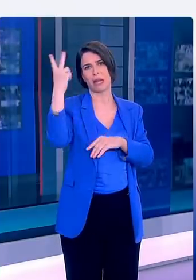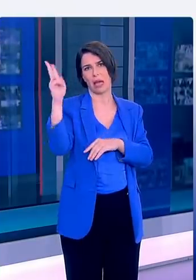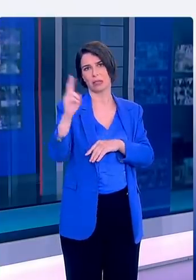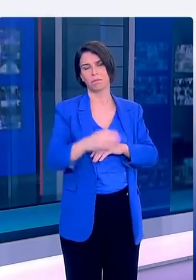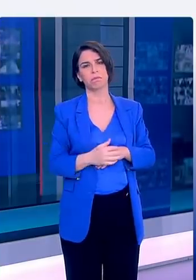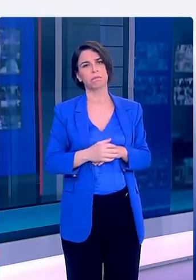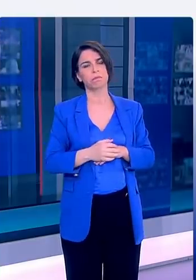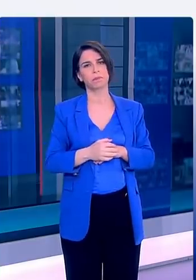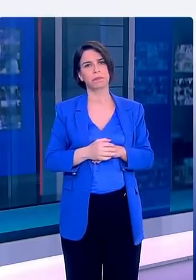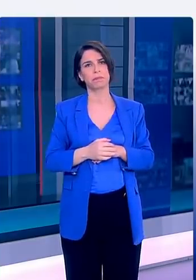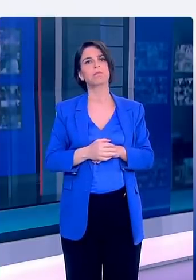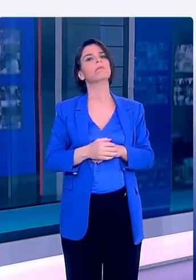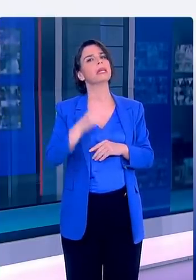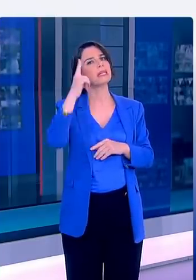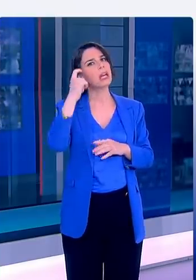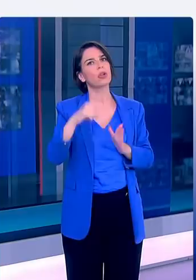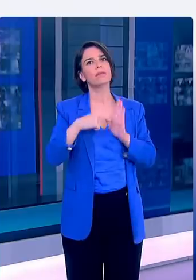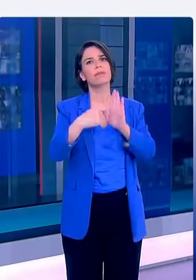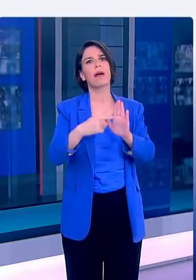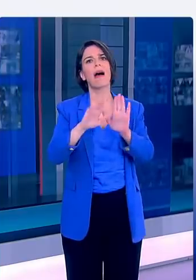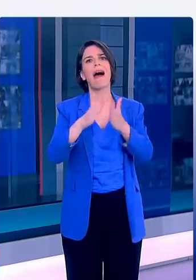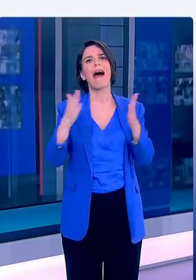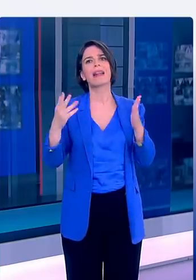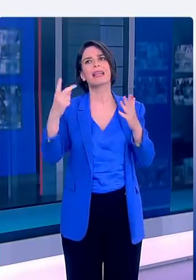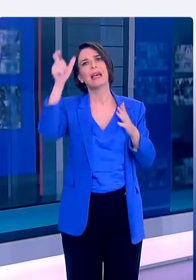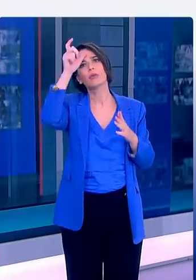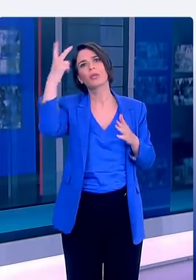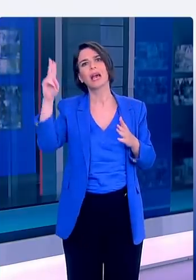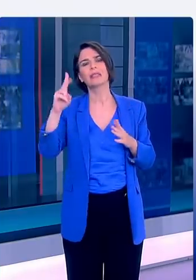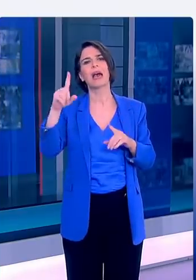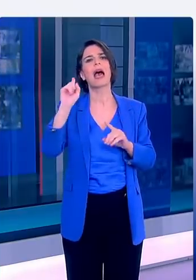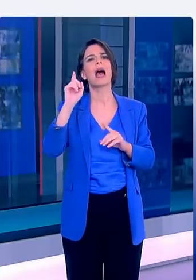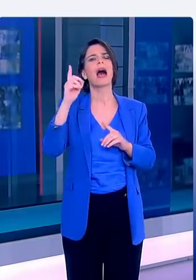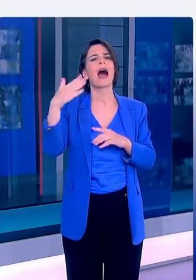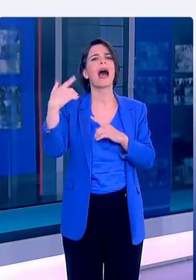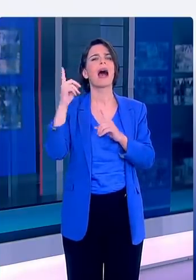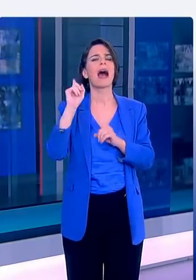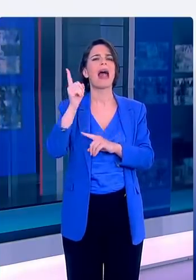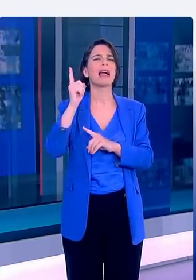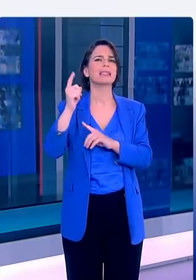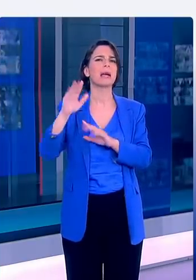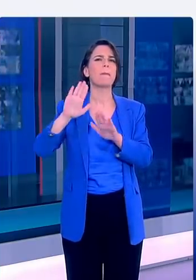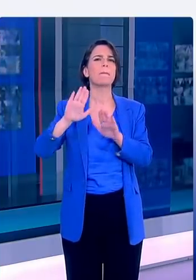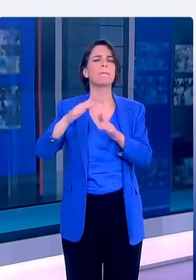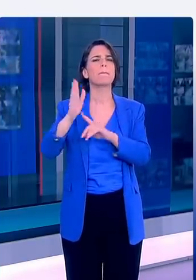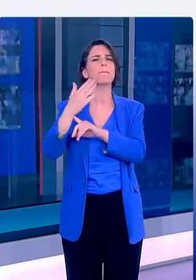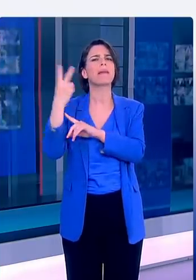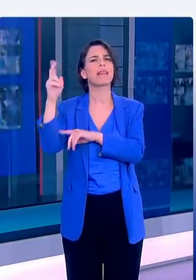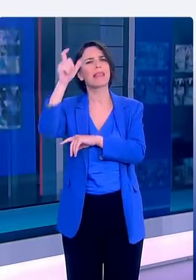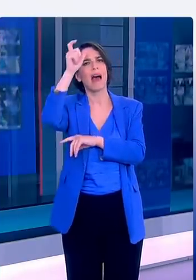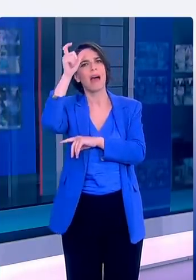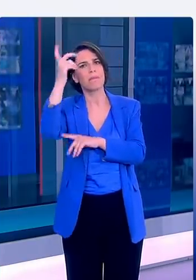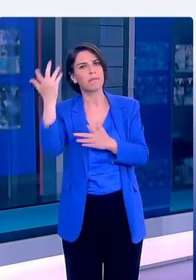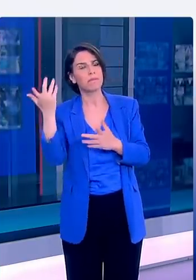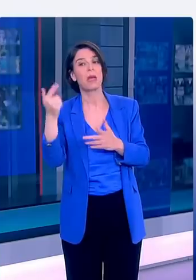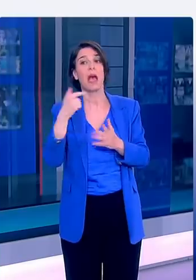ότι δείξατε χάρτες, το χάρτη της γαλάζιας πατρίδας. Θα ήθελα να μας εξηγήσετε ποια ακριβώς